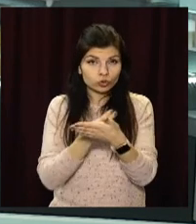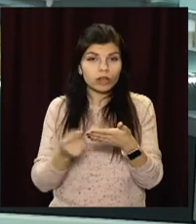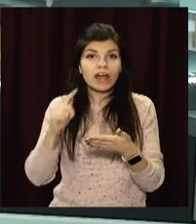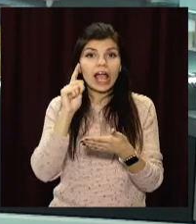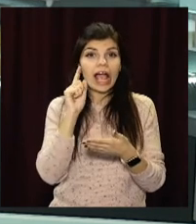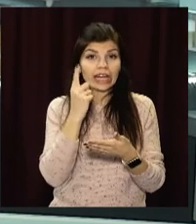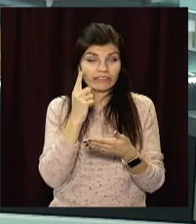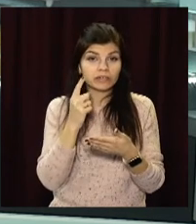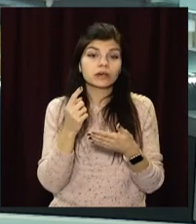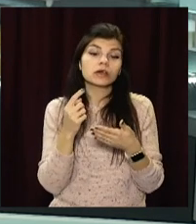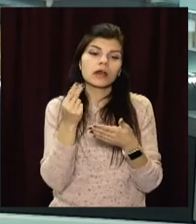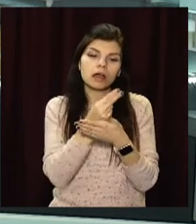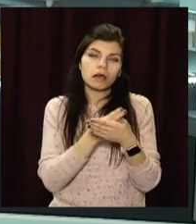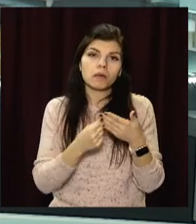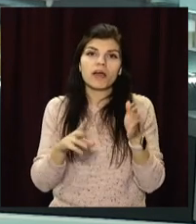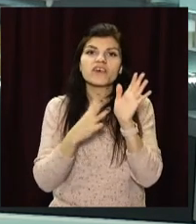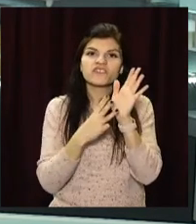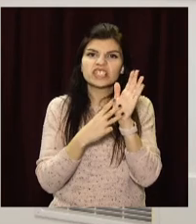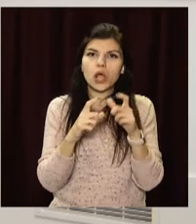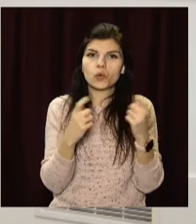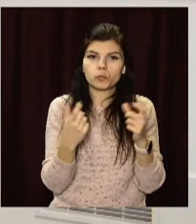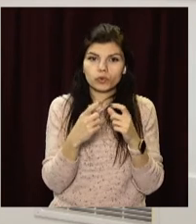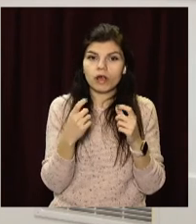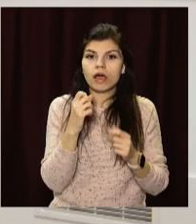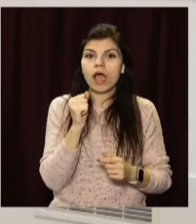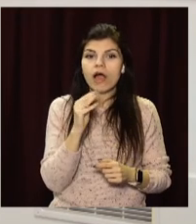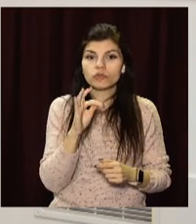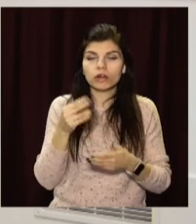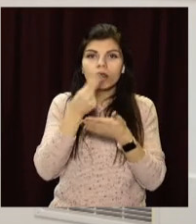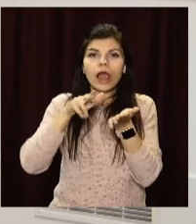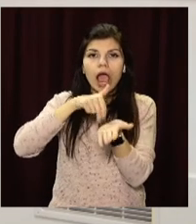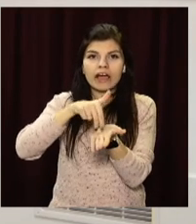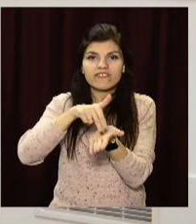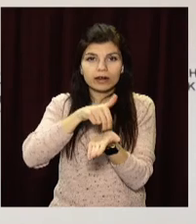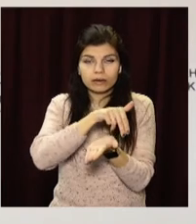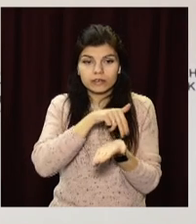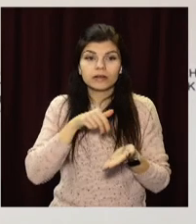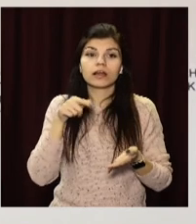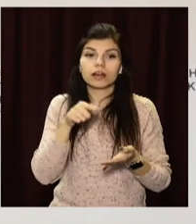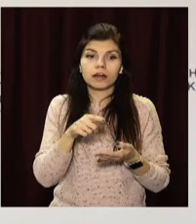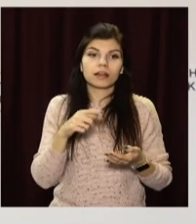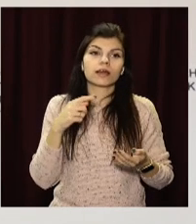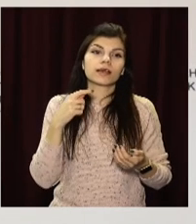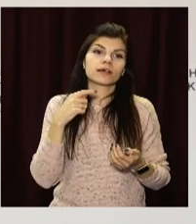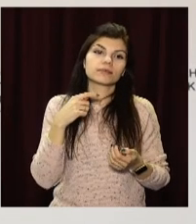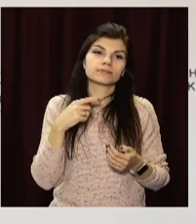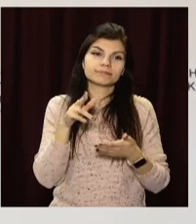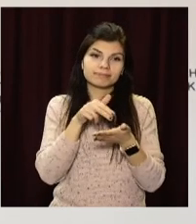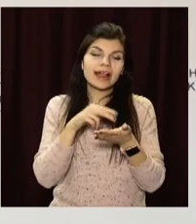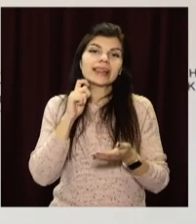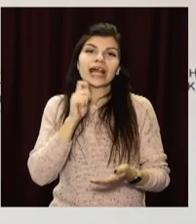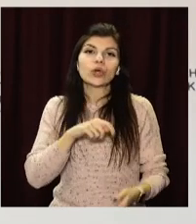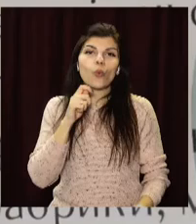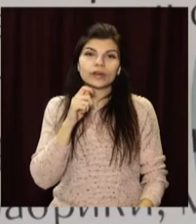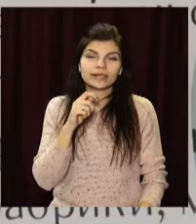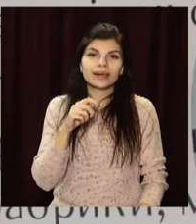«Гривні альтернативні». 8 авторських купюр виконані у техніці акварельної графіки. На них портрети інтелектуалів-модерністів Лесі